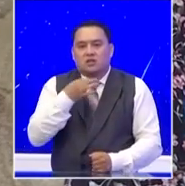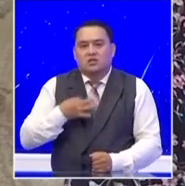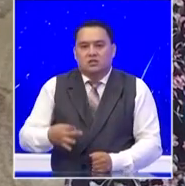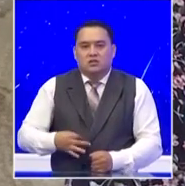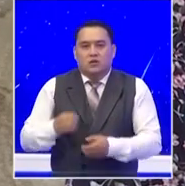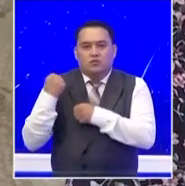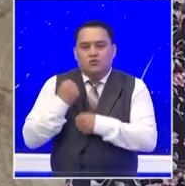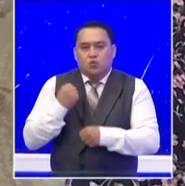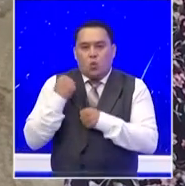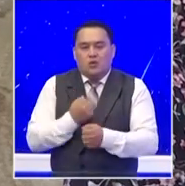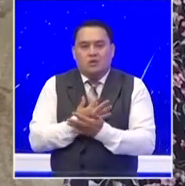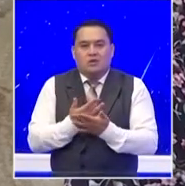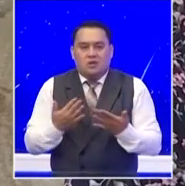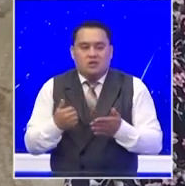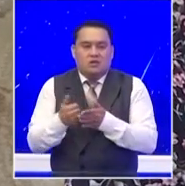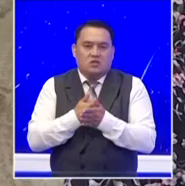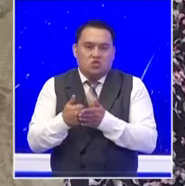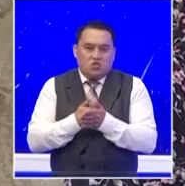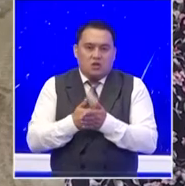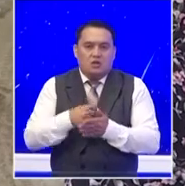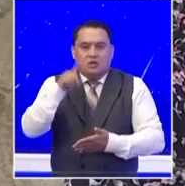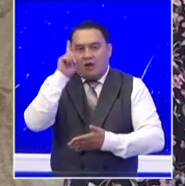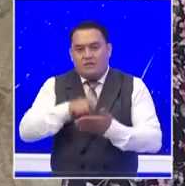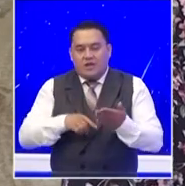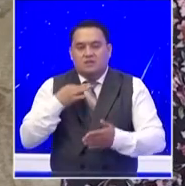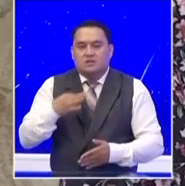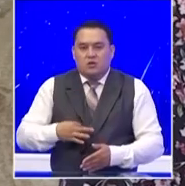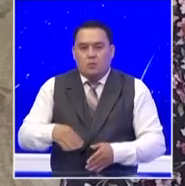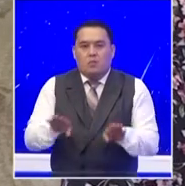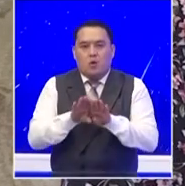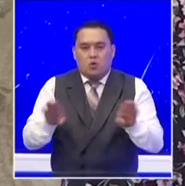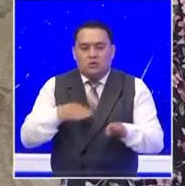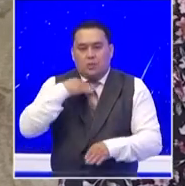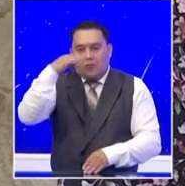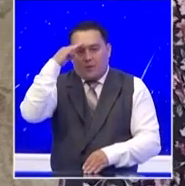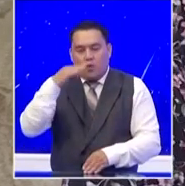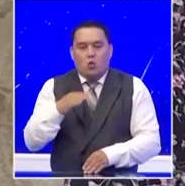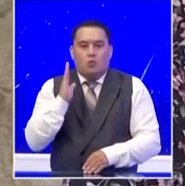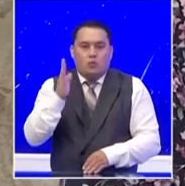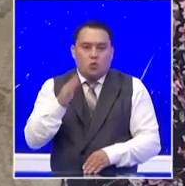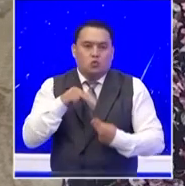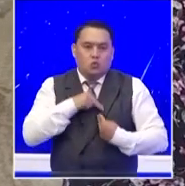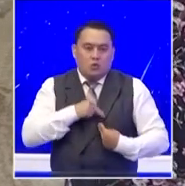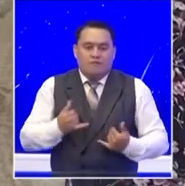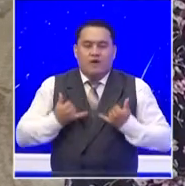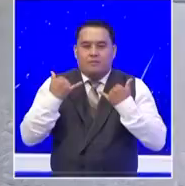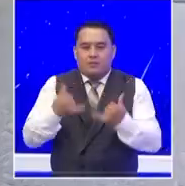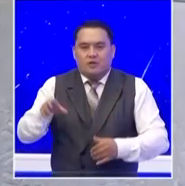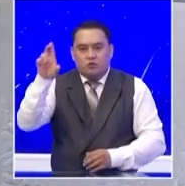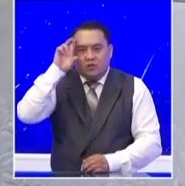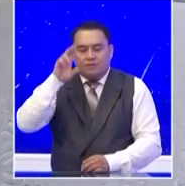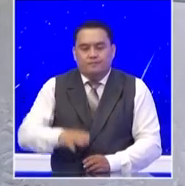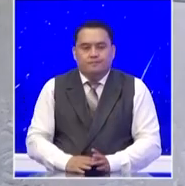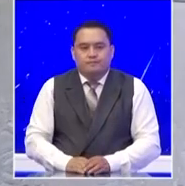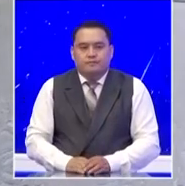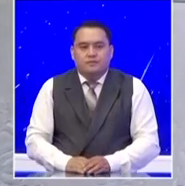занимается дзюдо. Имеет уже некие достижения. Надеюсь, что мои сыновья будут похожи на своего папу и будут трудиться во благо страны. За